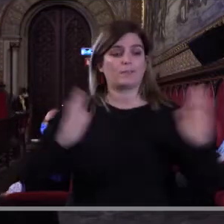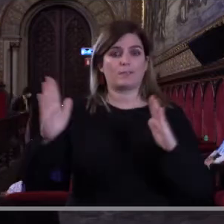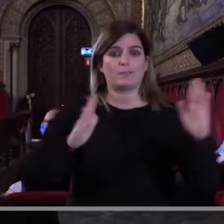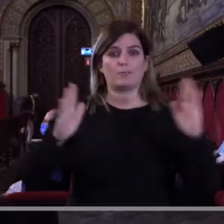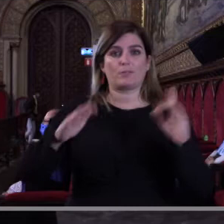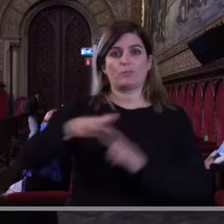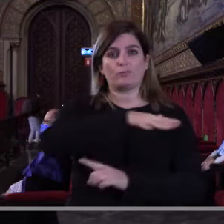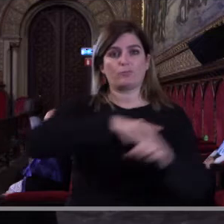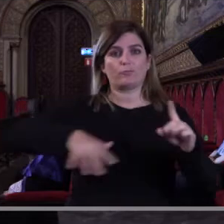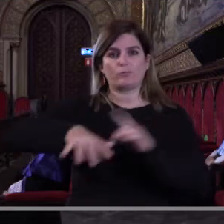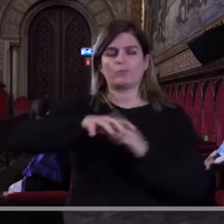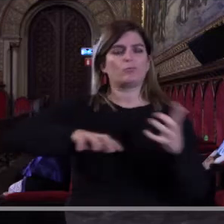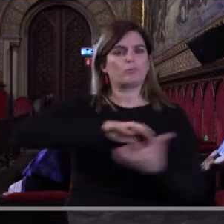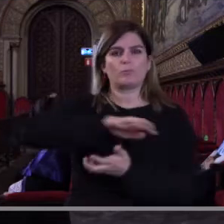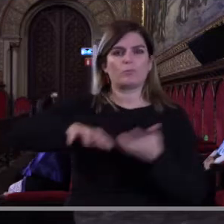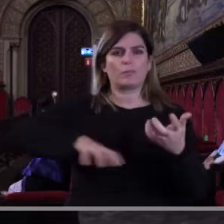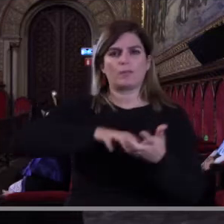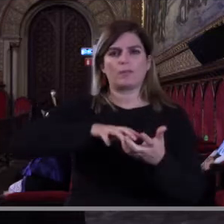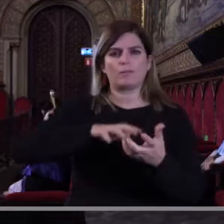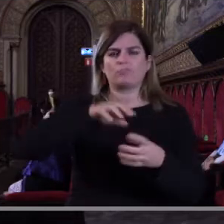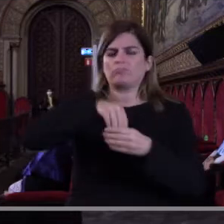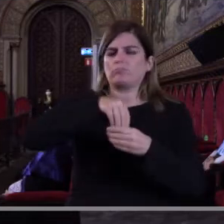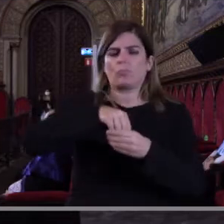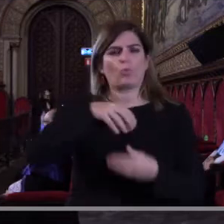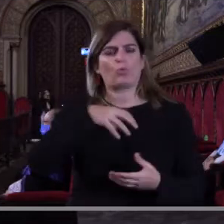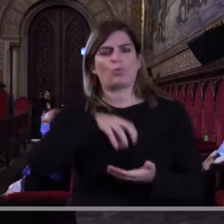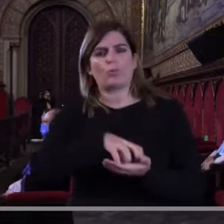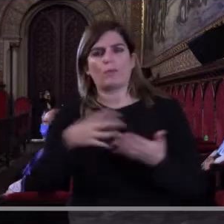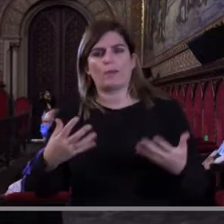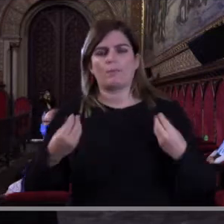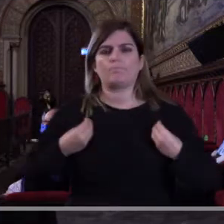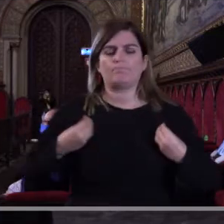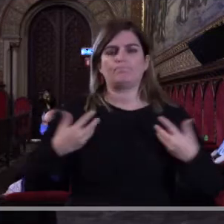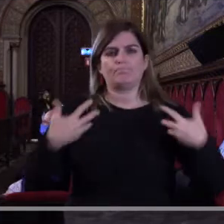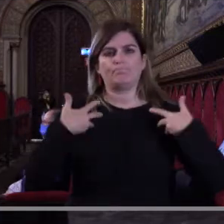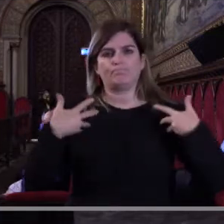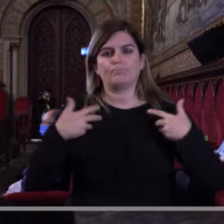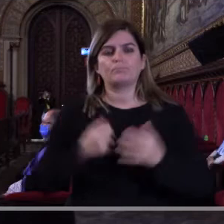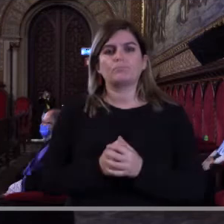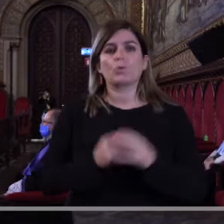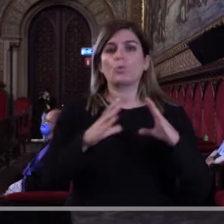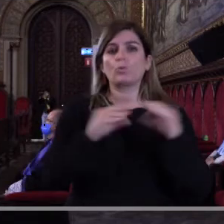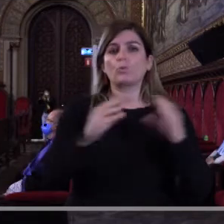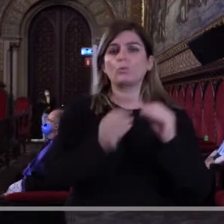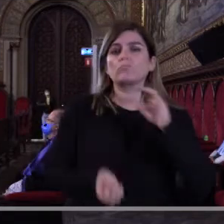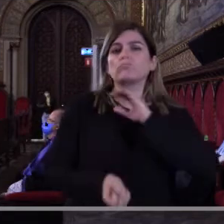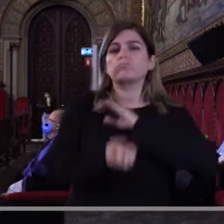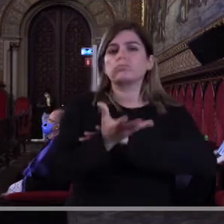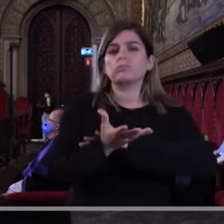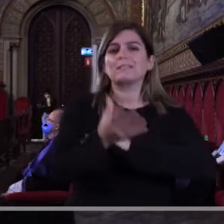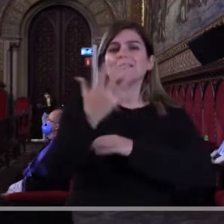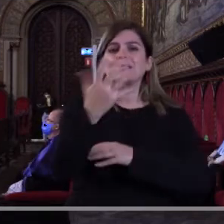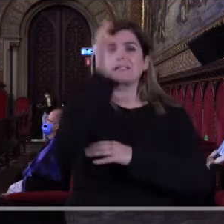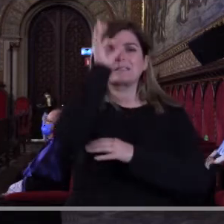context complex i incert que estem vivint. Des de la seva fundació, fa més de 5 segles,